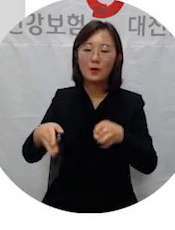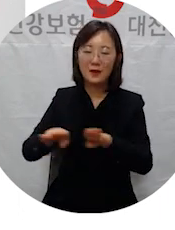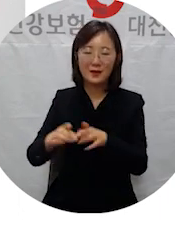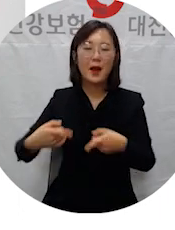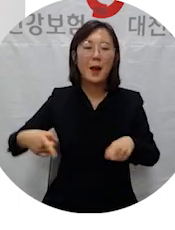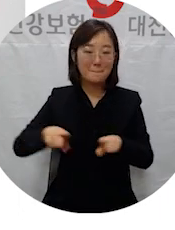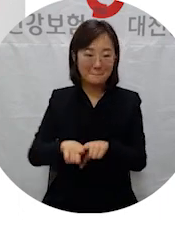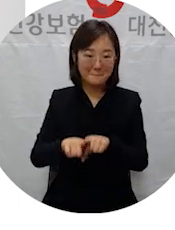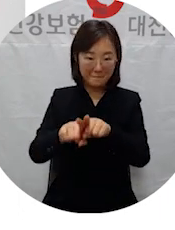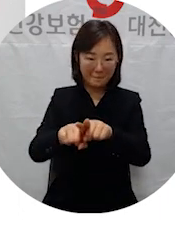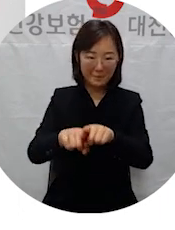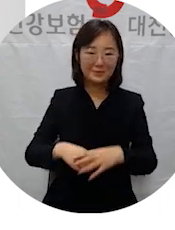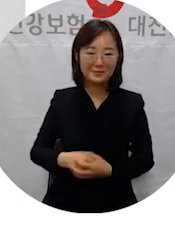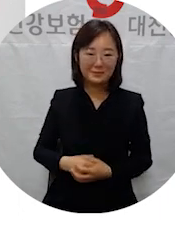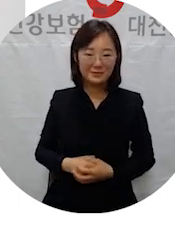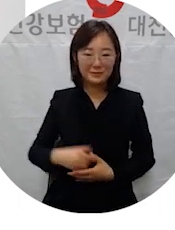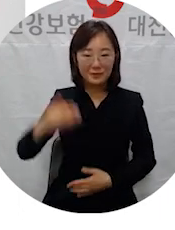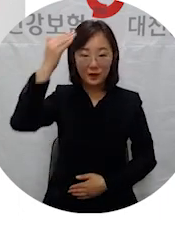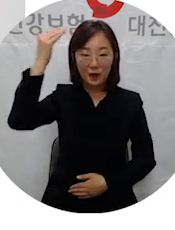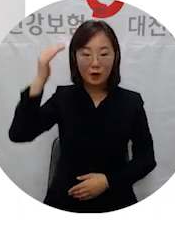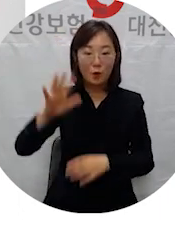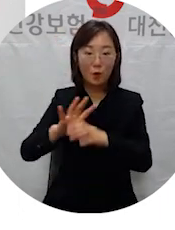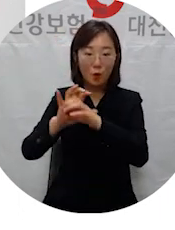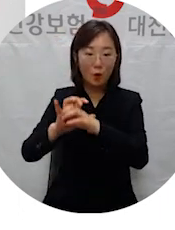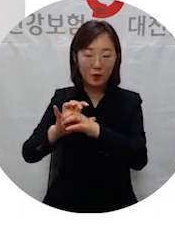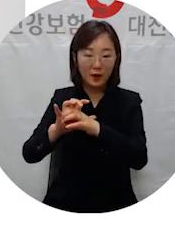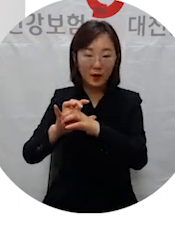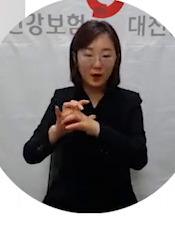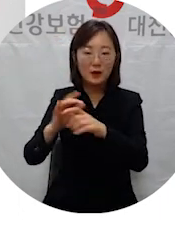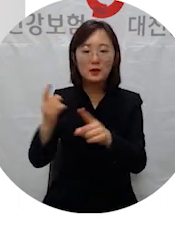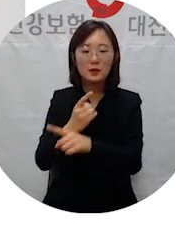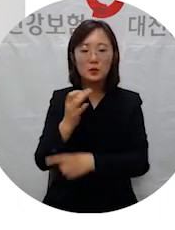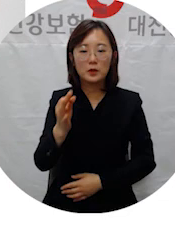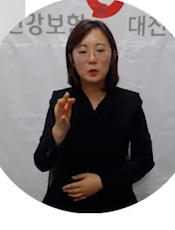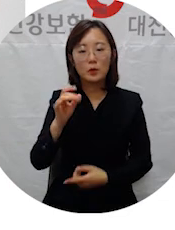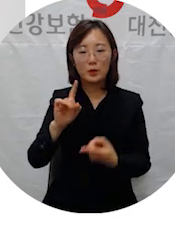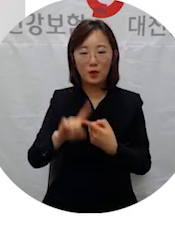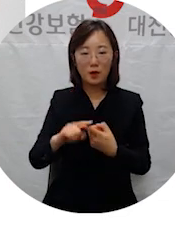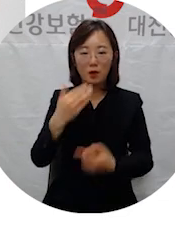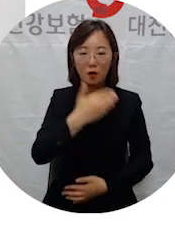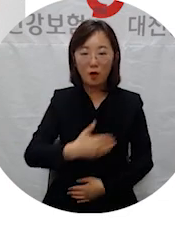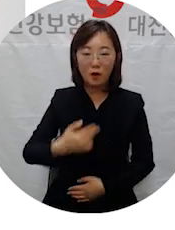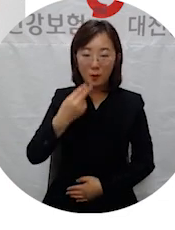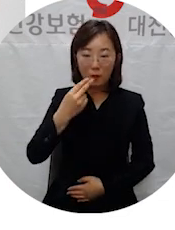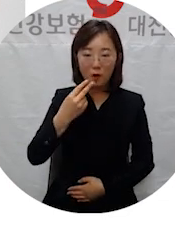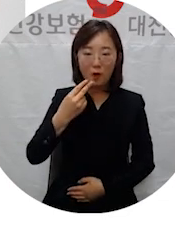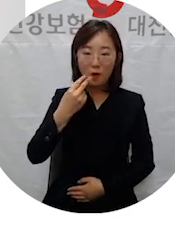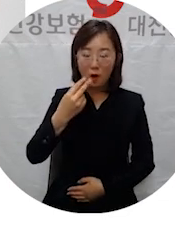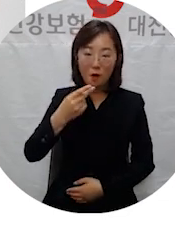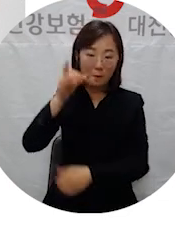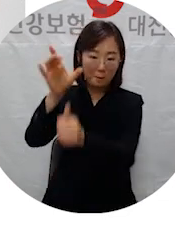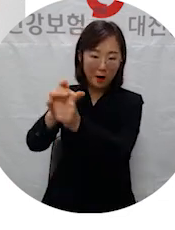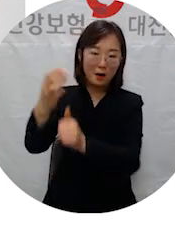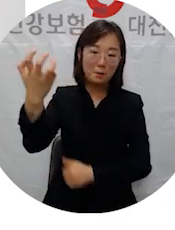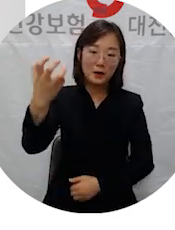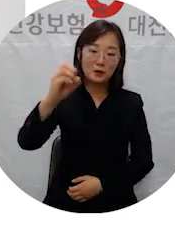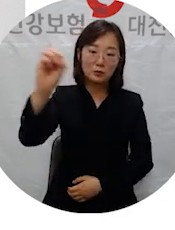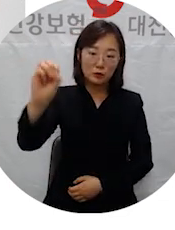통하여 국민의 곁에 공단이 함께합니다. 또한 한국은 코로나19 치료비에